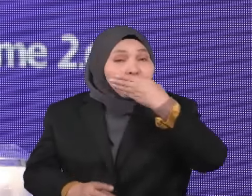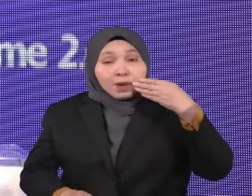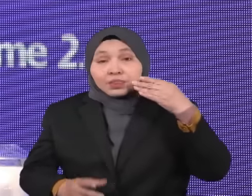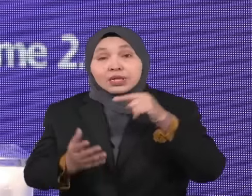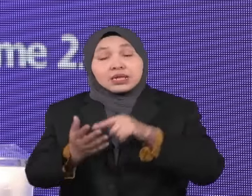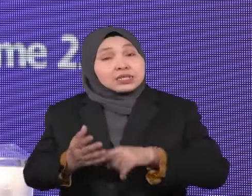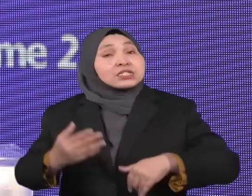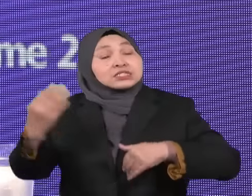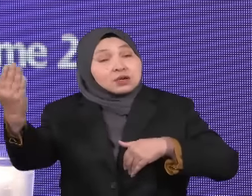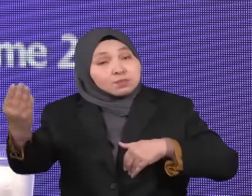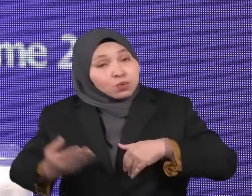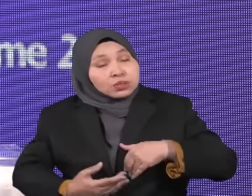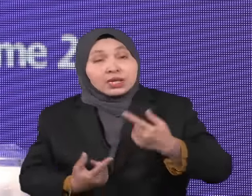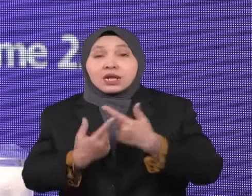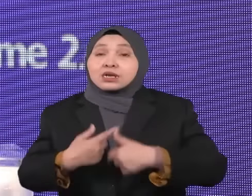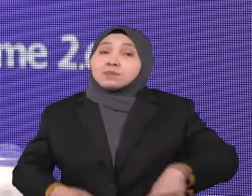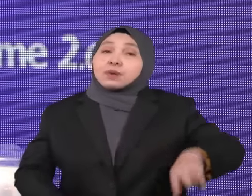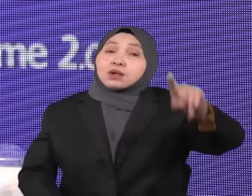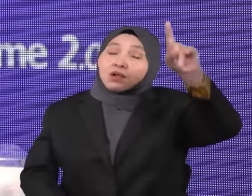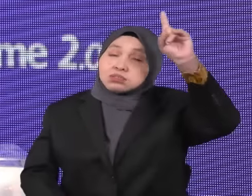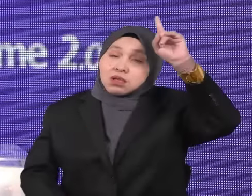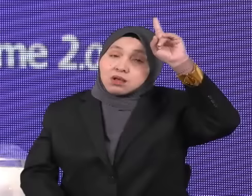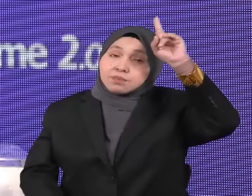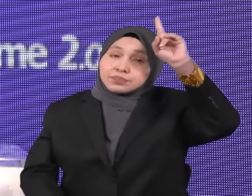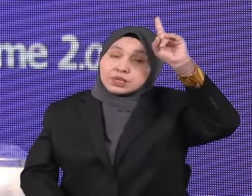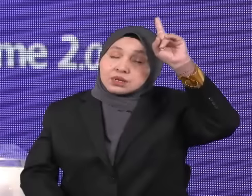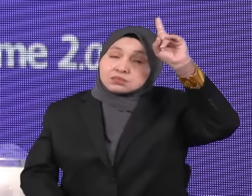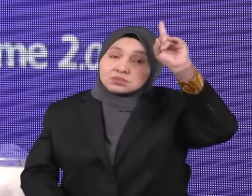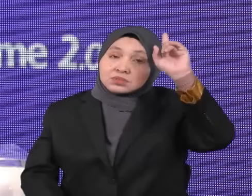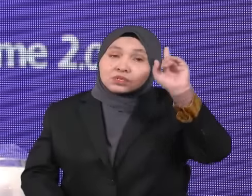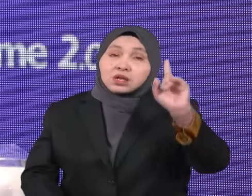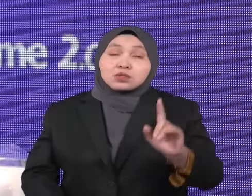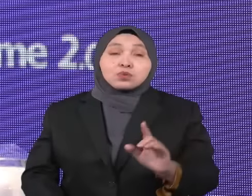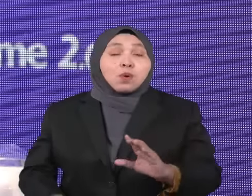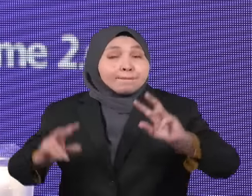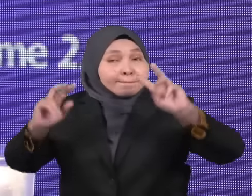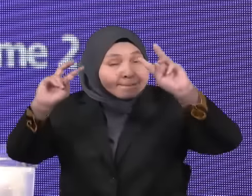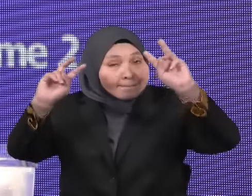adalah jemputan juga daripada Allah, iaitu ada satu bab